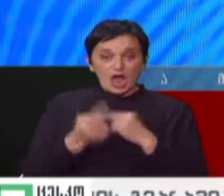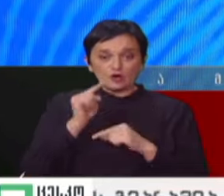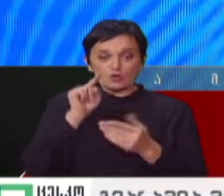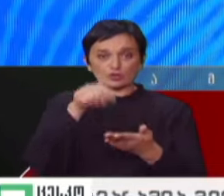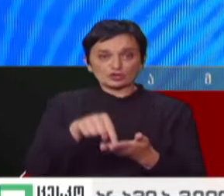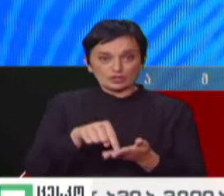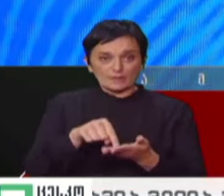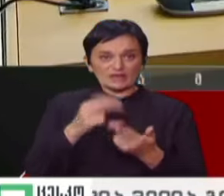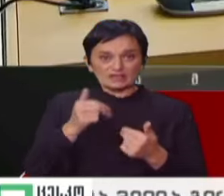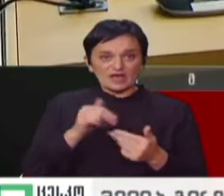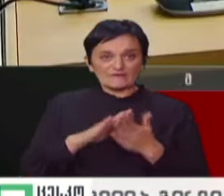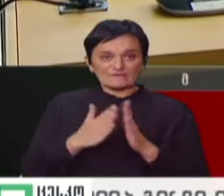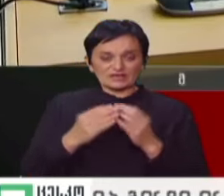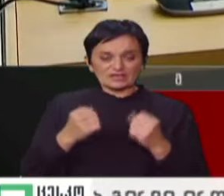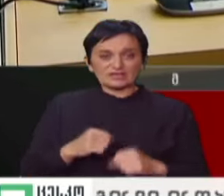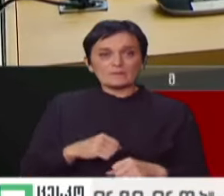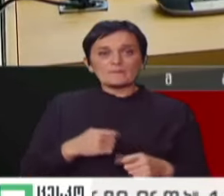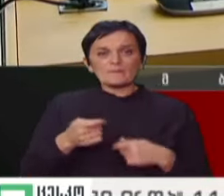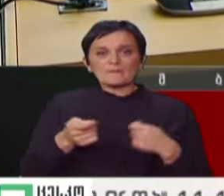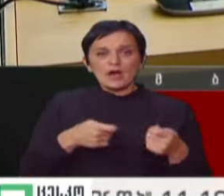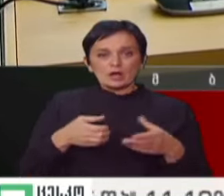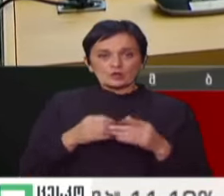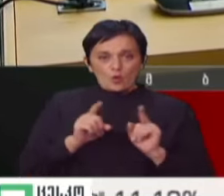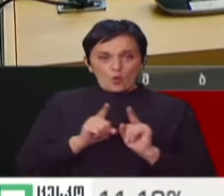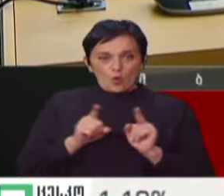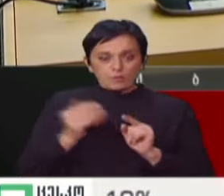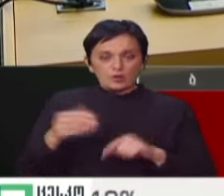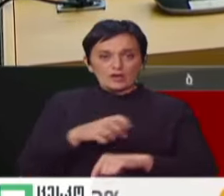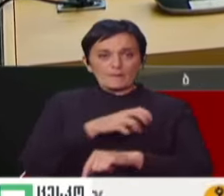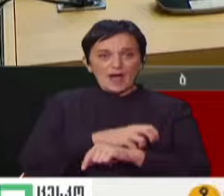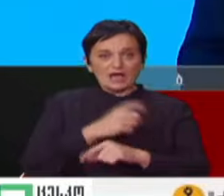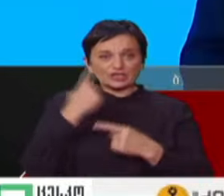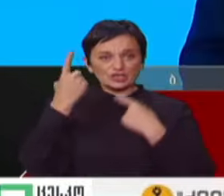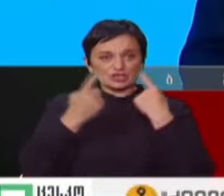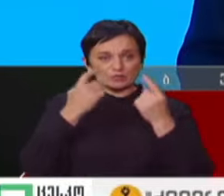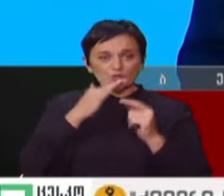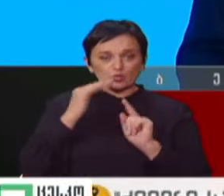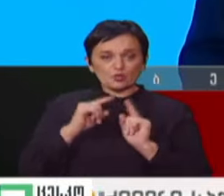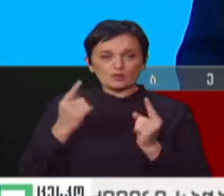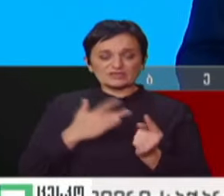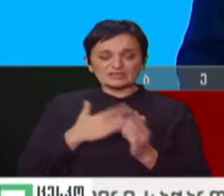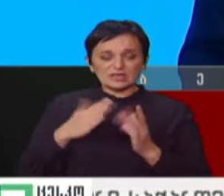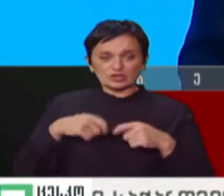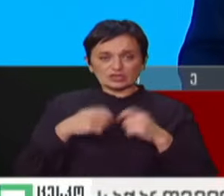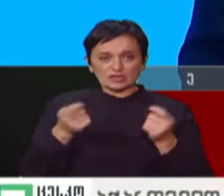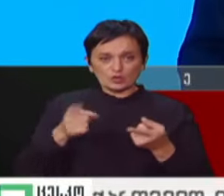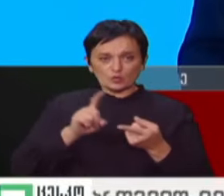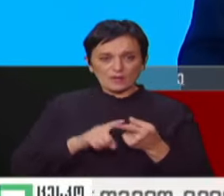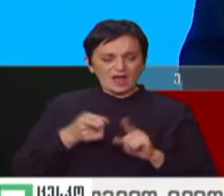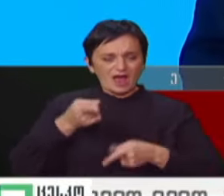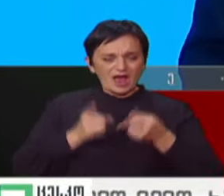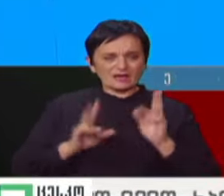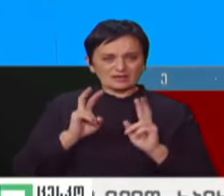იქ ირეოდა ვითარება. მმართველ გუნდში ოპოზიციური პარტიების მიერ გავრცელებული ინფორმაციის უმრავლესობას სავარაუდო დარღვევების შესახებ